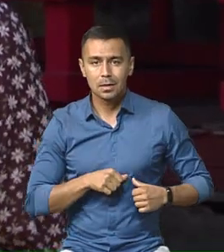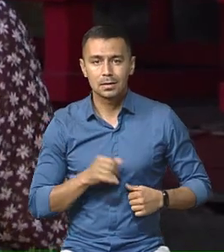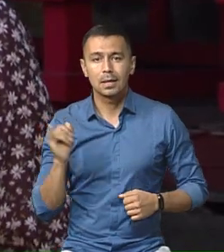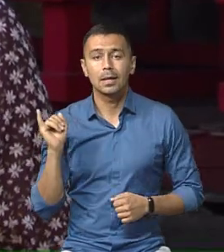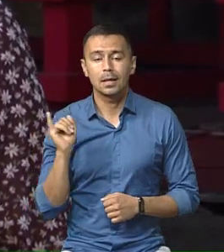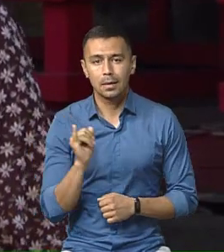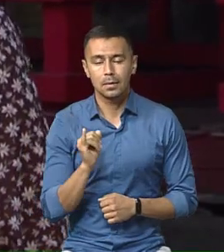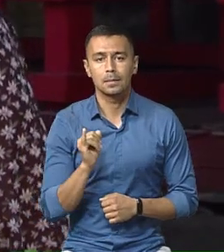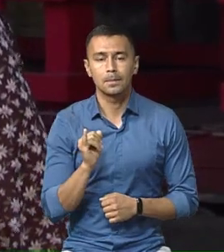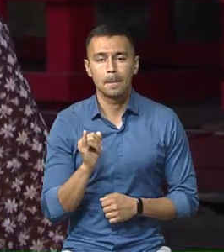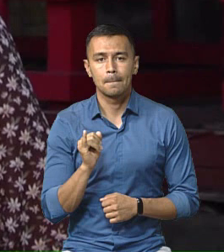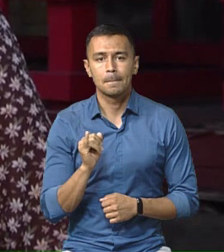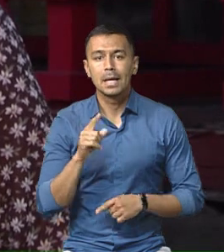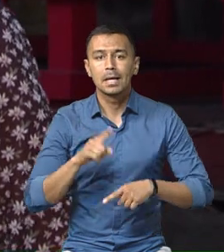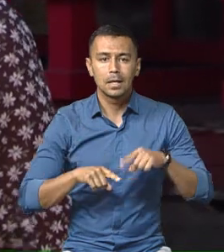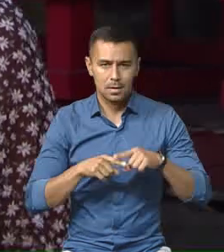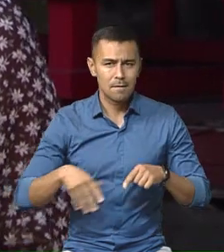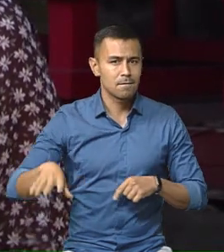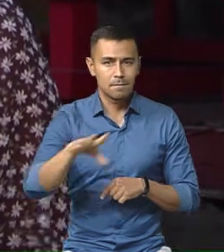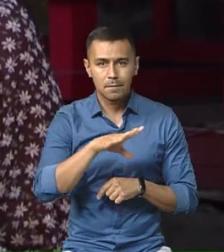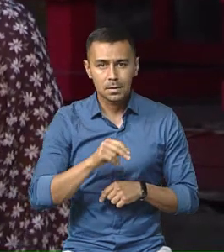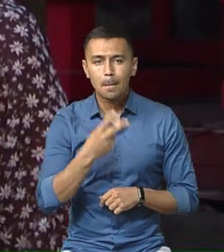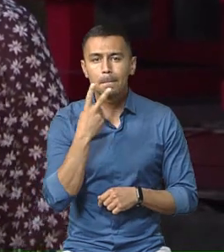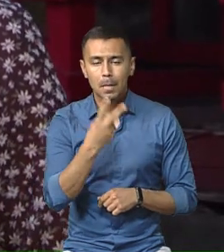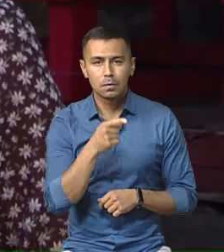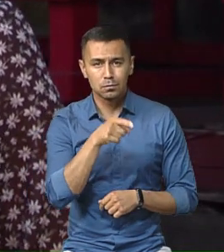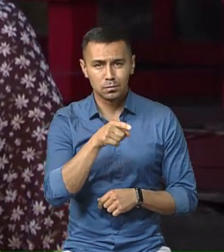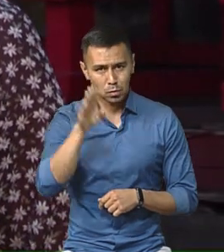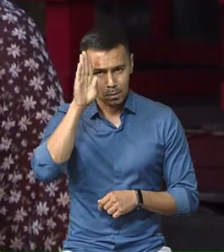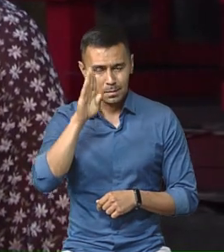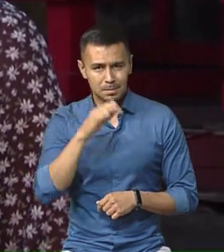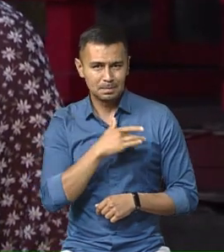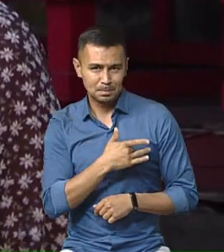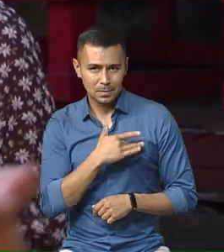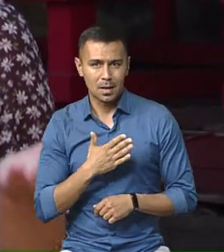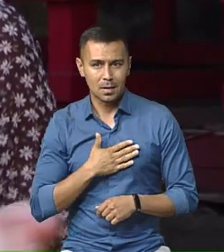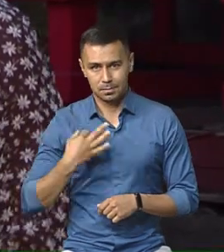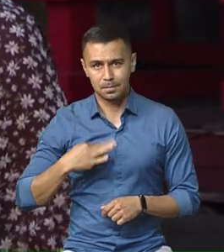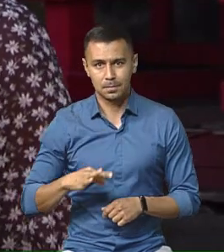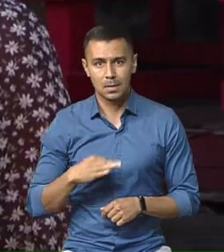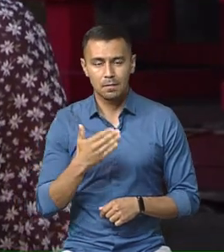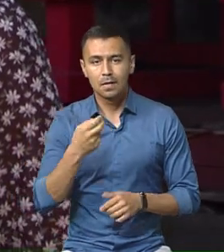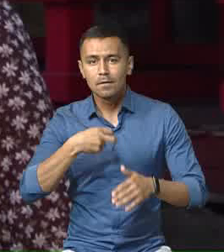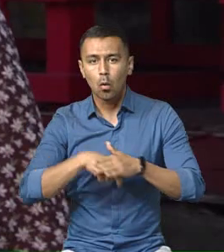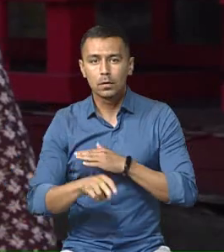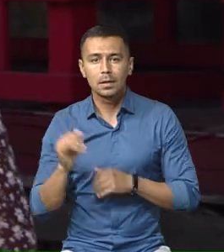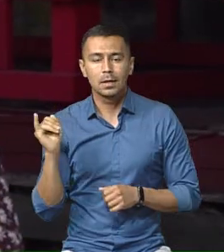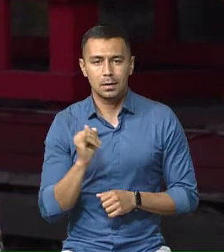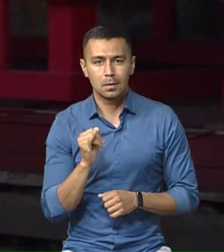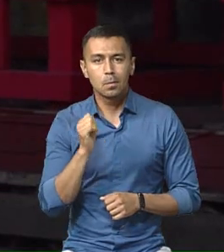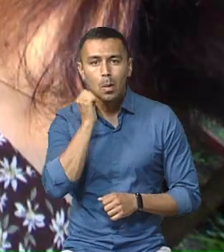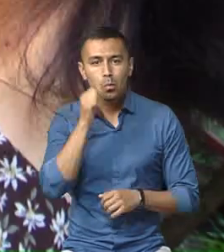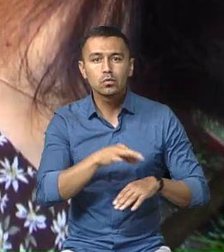і рідні всі бачать в цьому хлопці нашого Дмитрика. Він виходить і